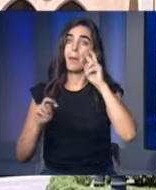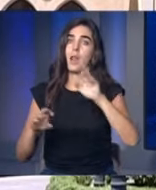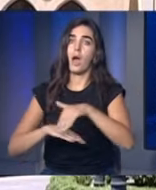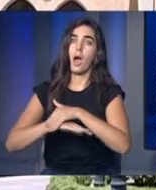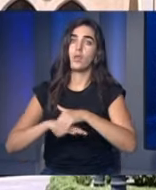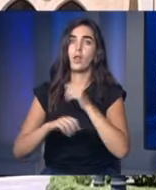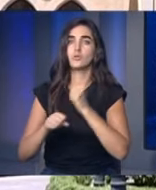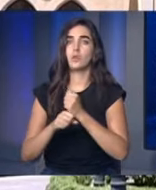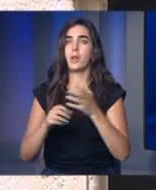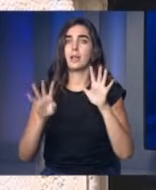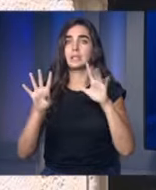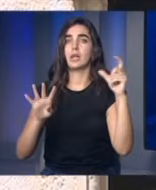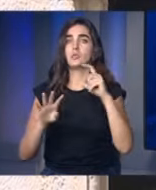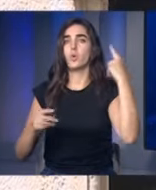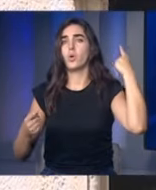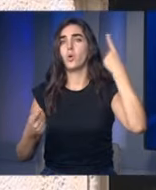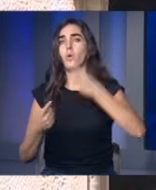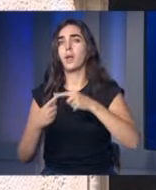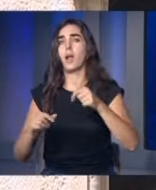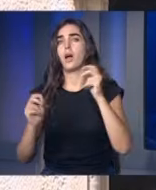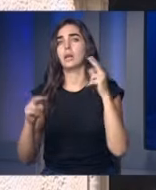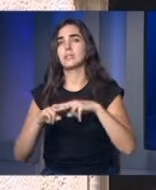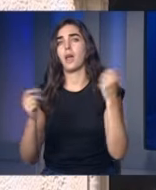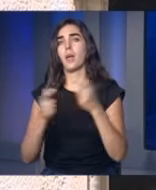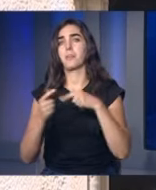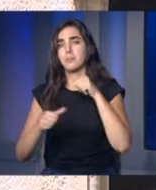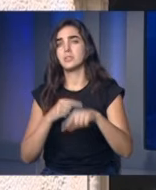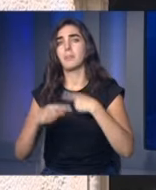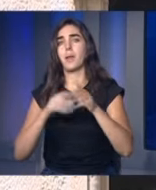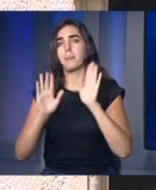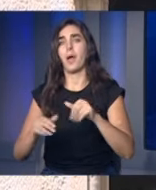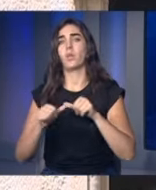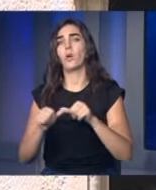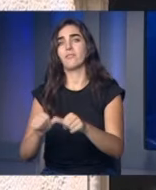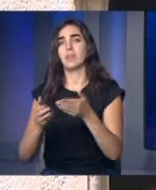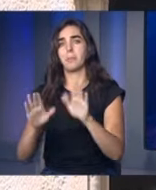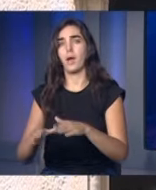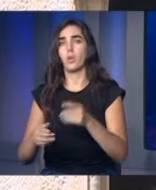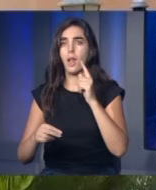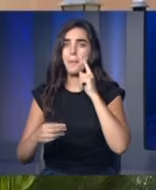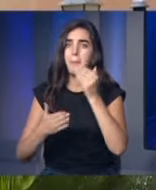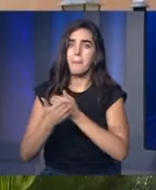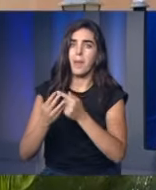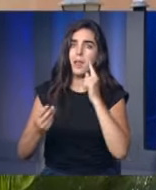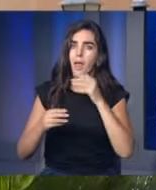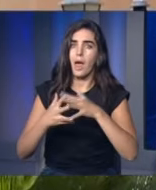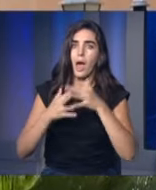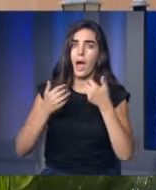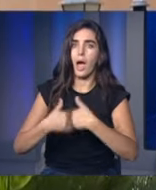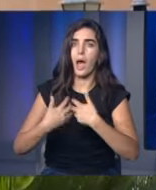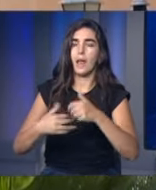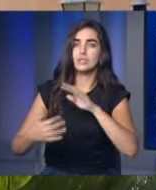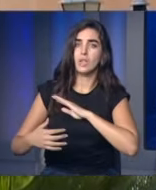قراه الجنوبية لا سيما الحدودية منها منذ ما يزيد عن 9 أشهر لعدوان إسرائيلي مستمر